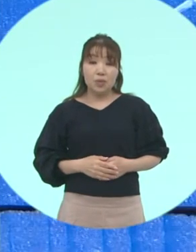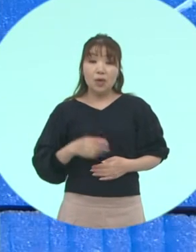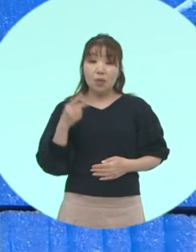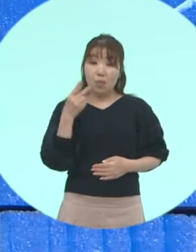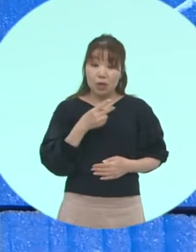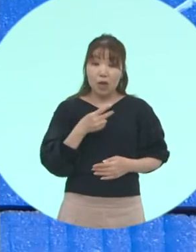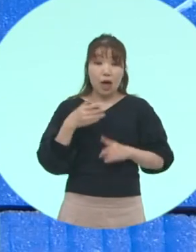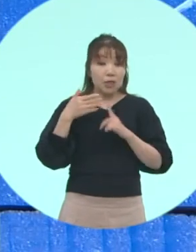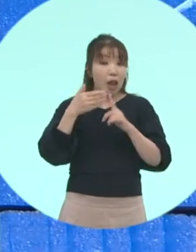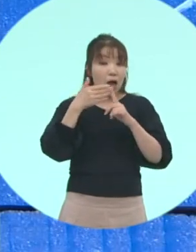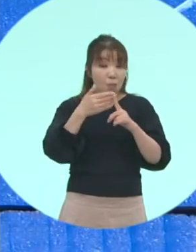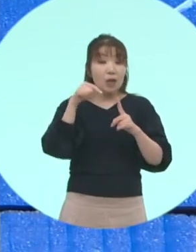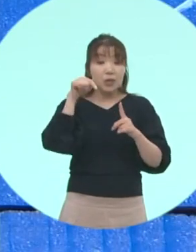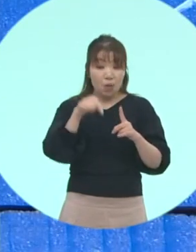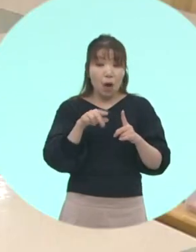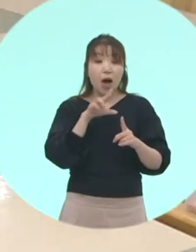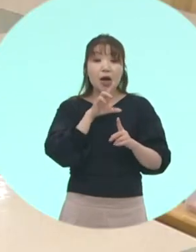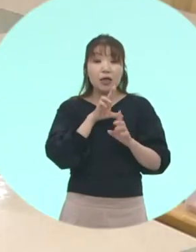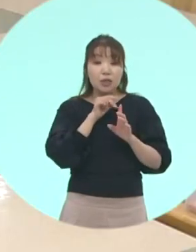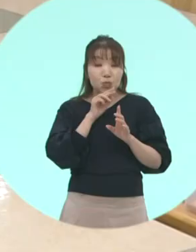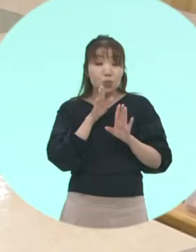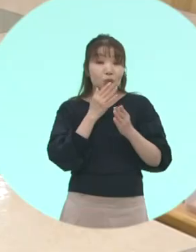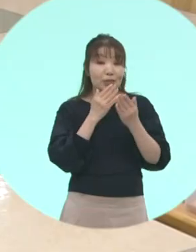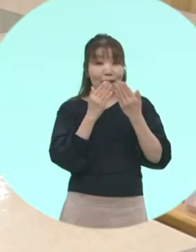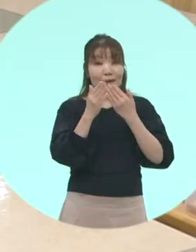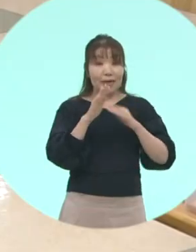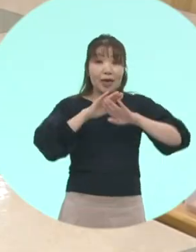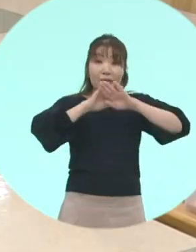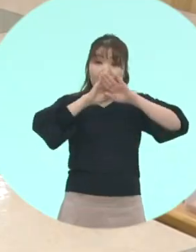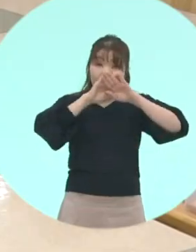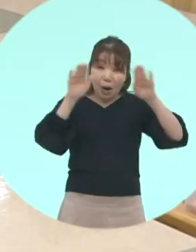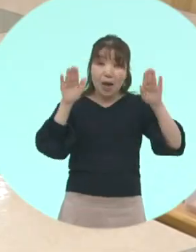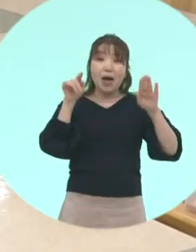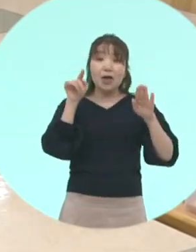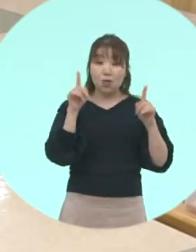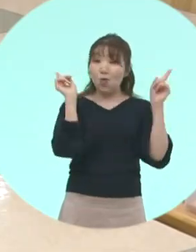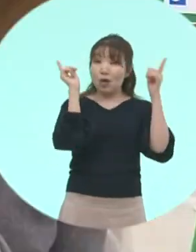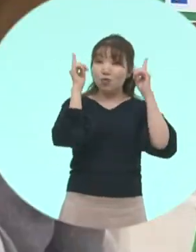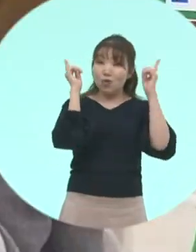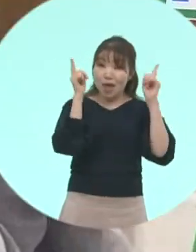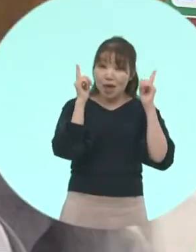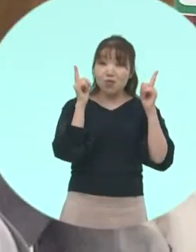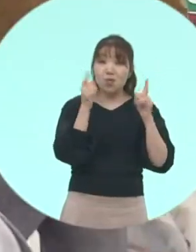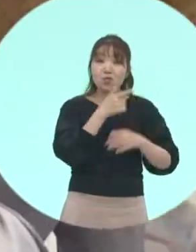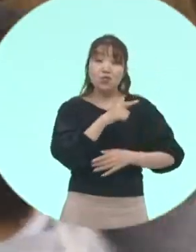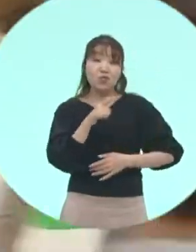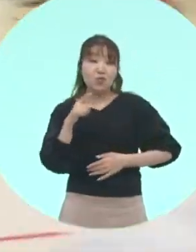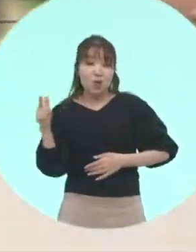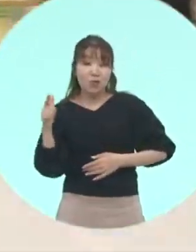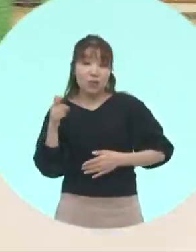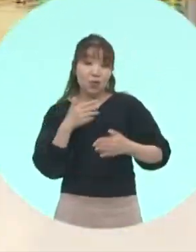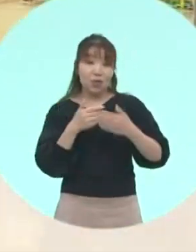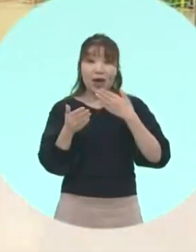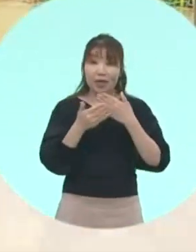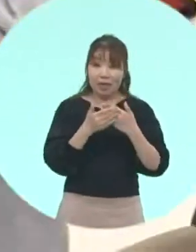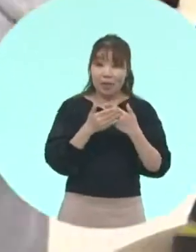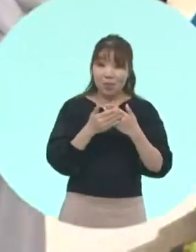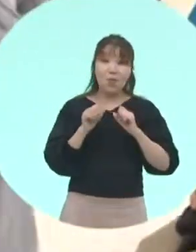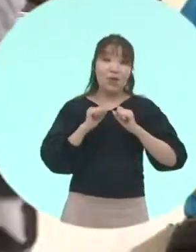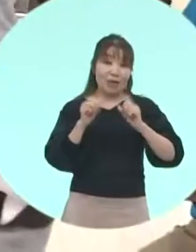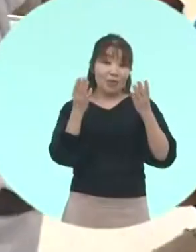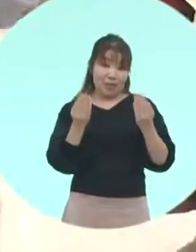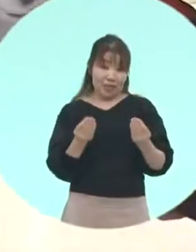また PR キャラバンでは岐阜大会で行われるレクリエーション種目の体験イベントも行い